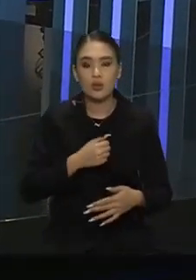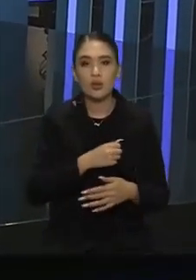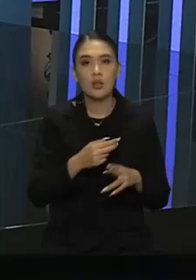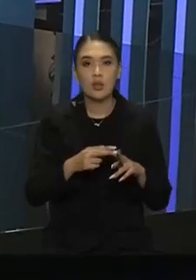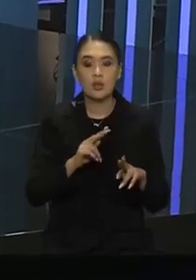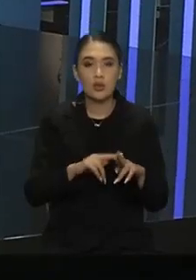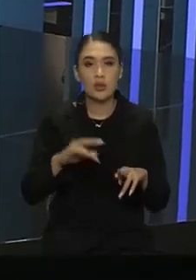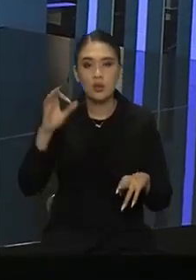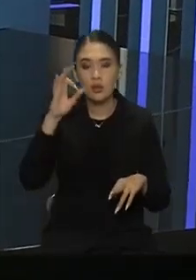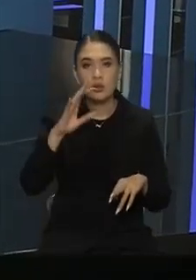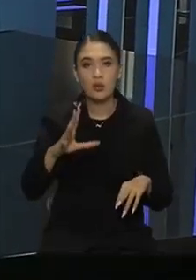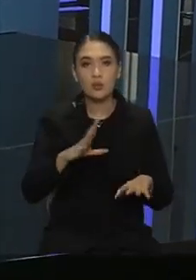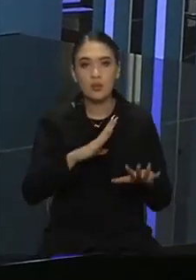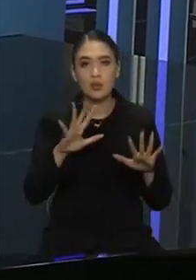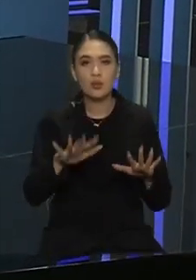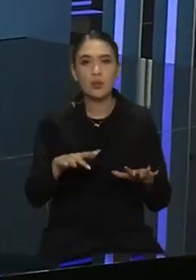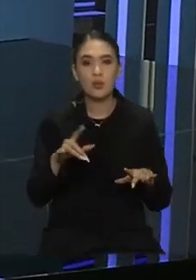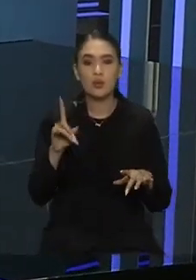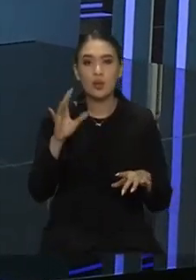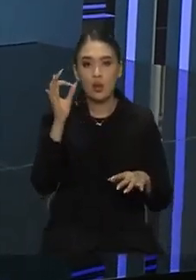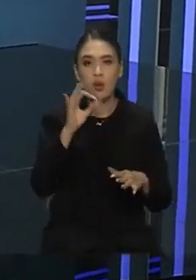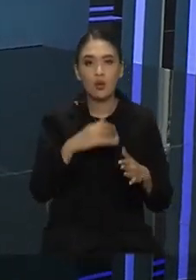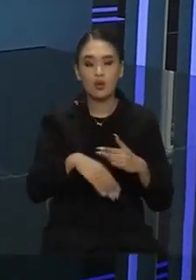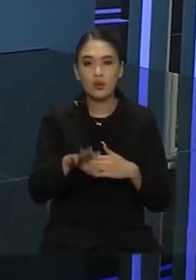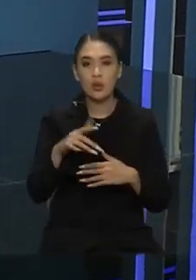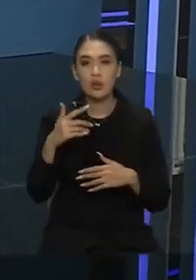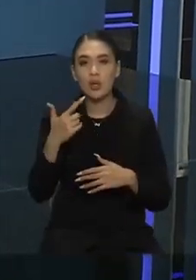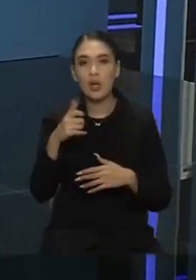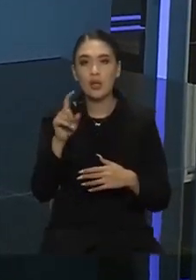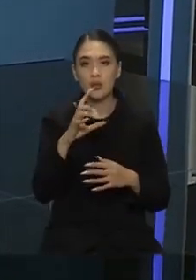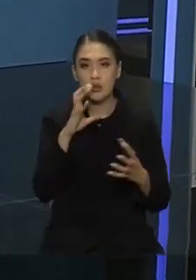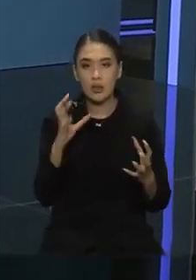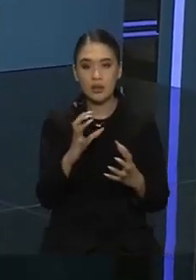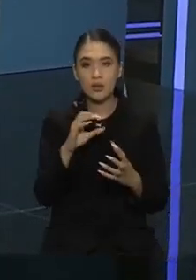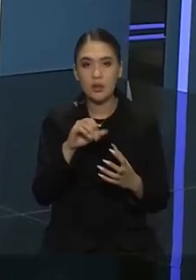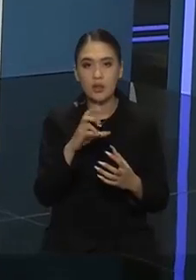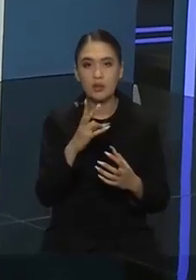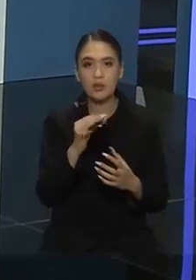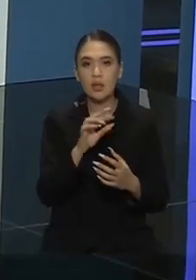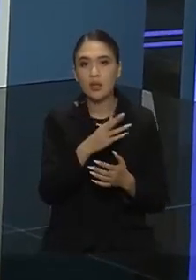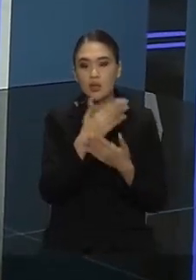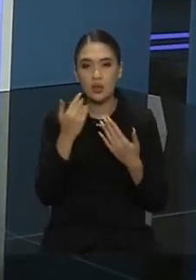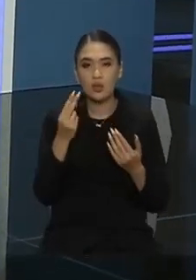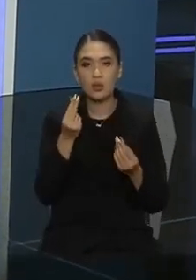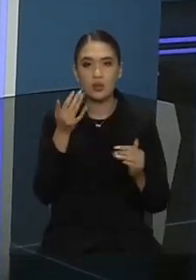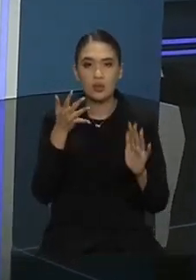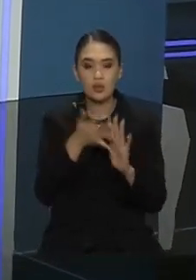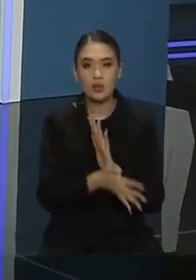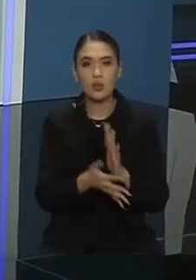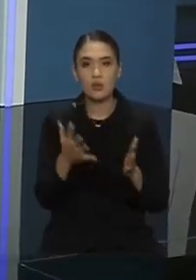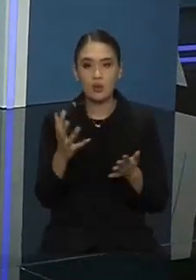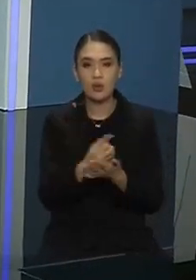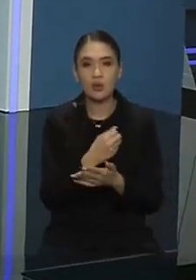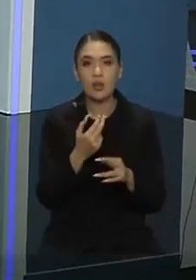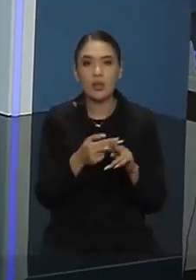отын тасымалдайтын кәсіпорындардың кетуінен туындаған. Олар газ сақтайтын станциялардың жоқтығынан шығынға батқандарын айтады.